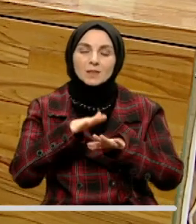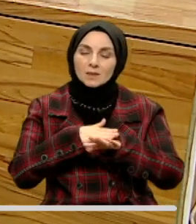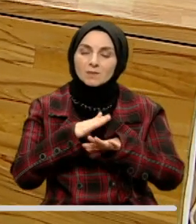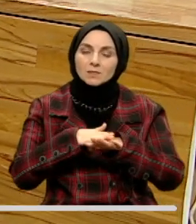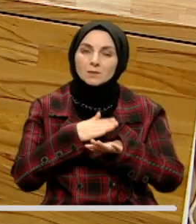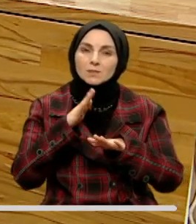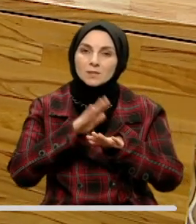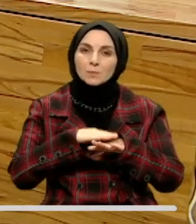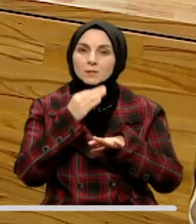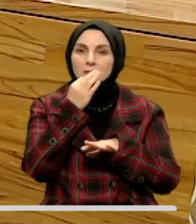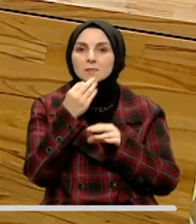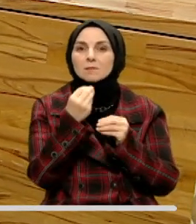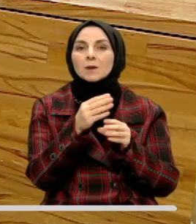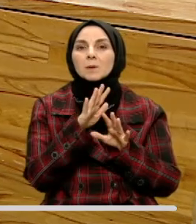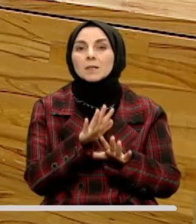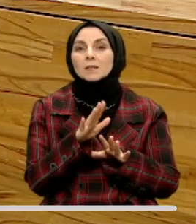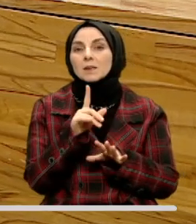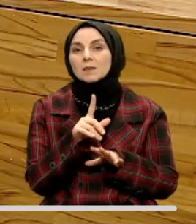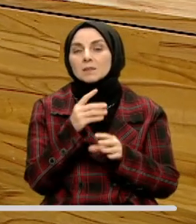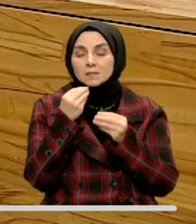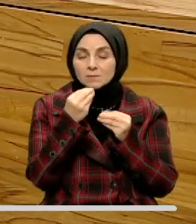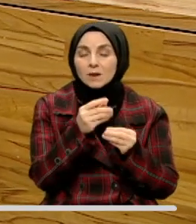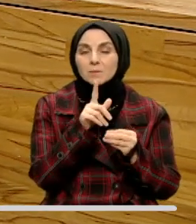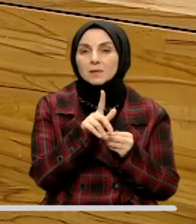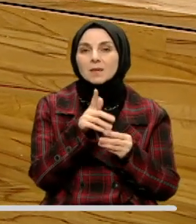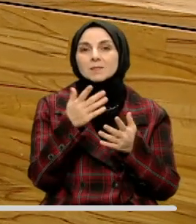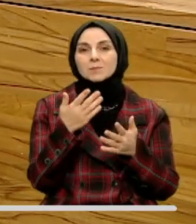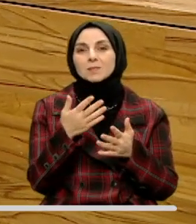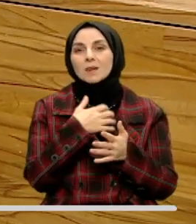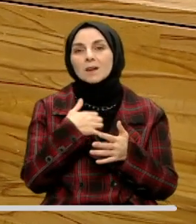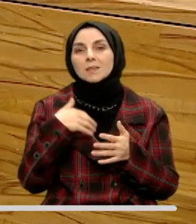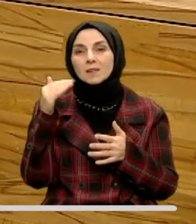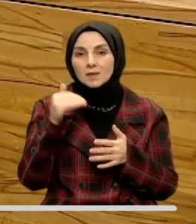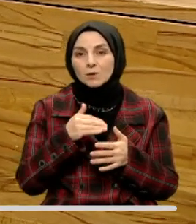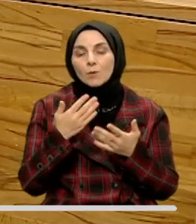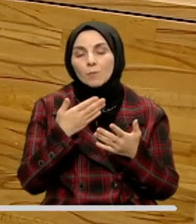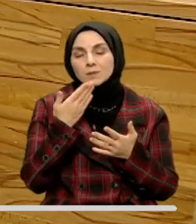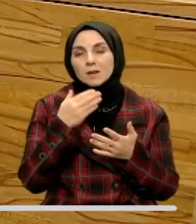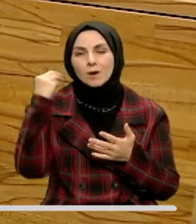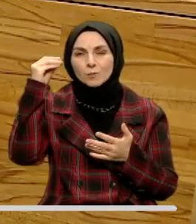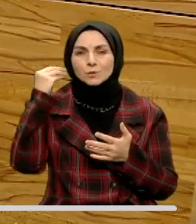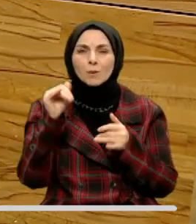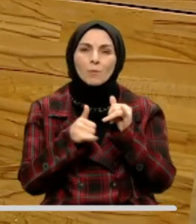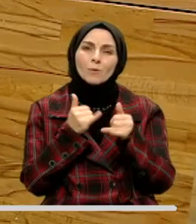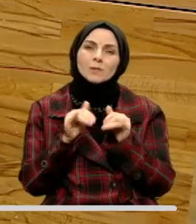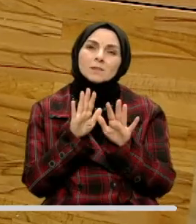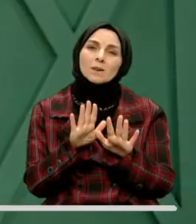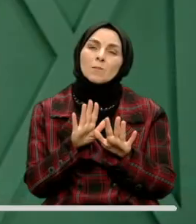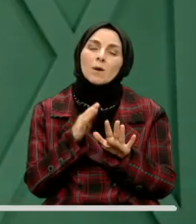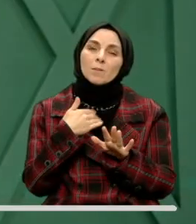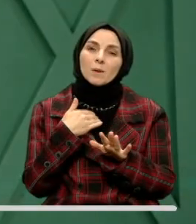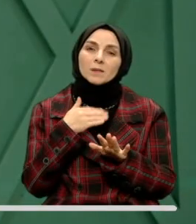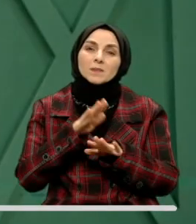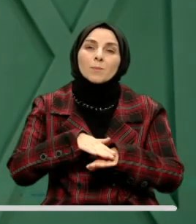Sabır. Hocam biz oynadık ama ben beceremedim. Bir daha dene, bir daha dene. Çünkü o çocuk sana kılavuzluk yapacak ve